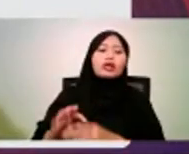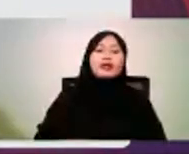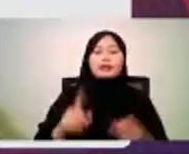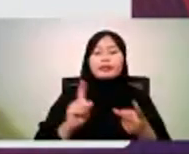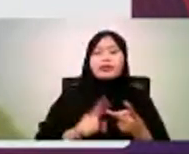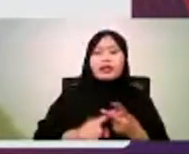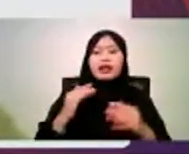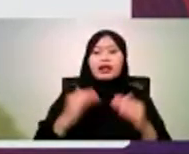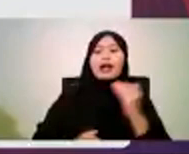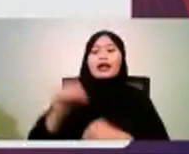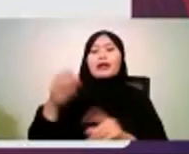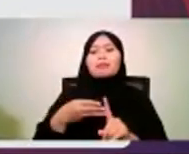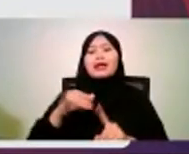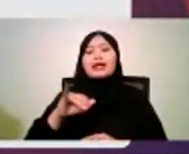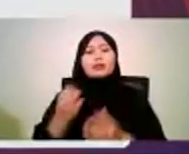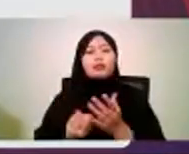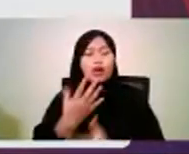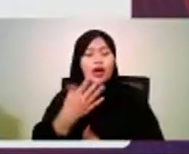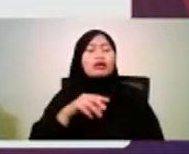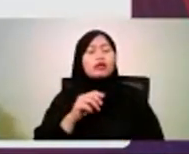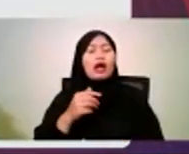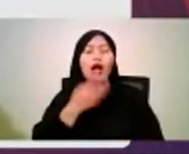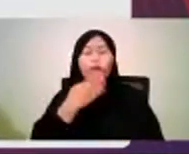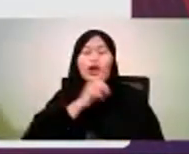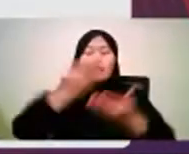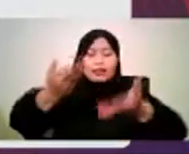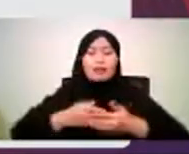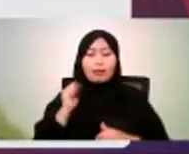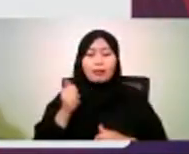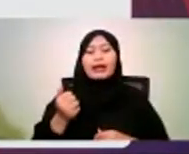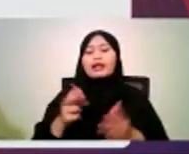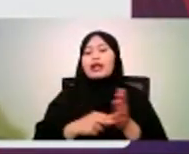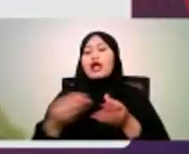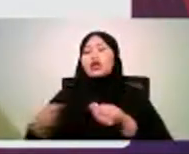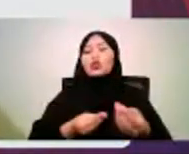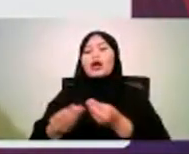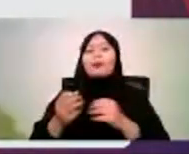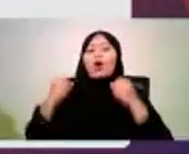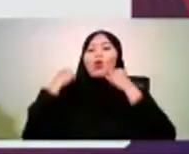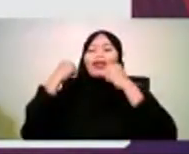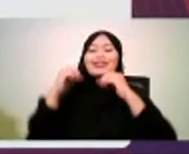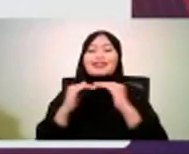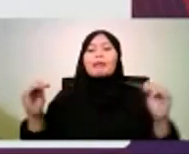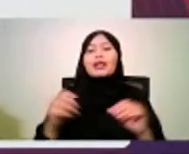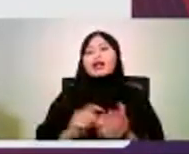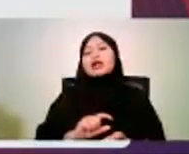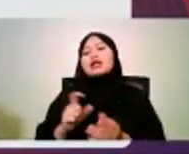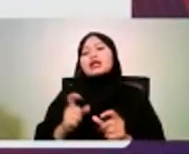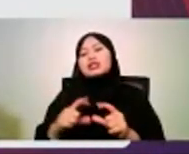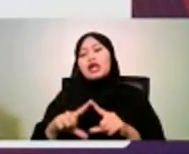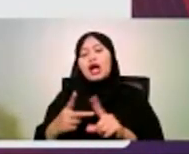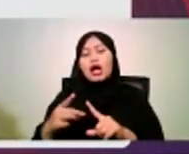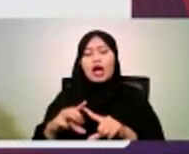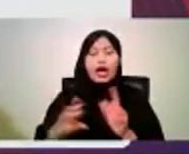BI rate Alhamdulillah diterima baik nilai tukarnya juga menguat stabil sahamnya juga membaik karena keyakinan